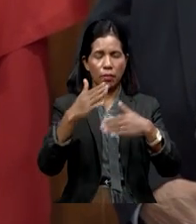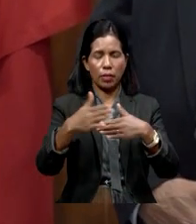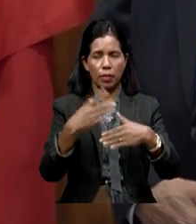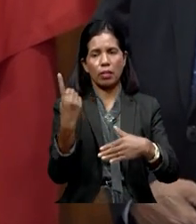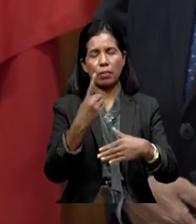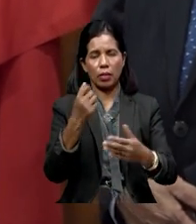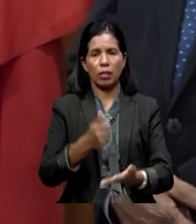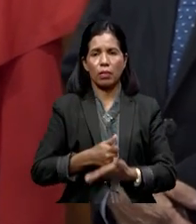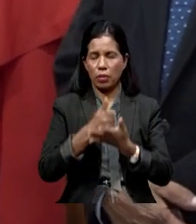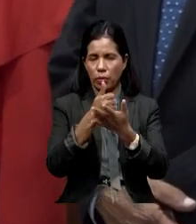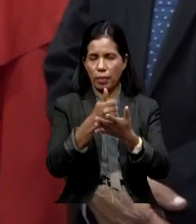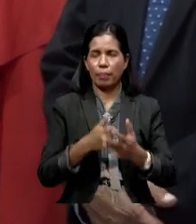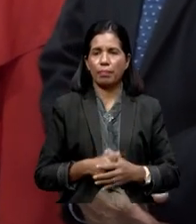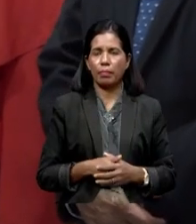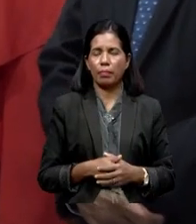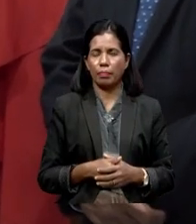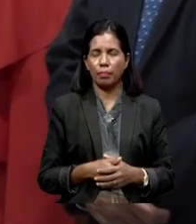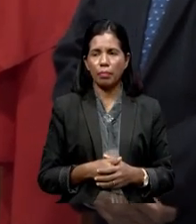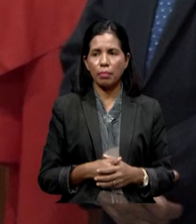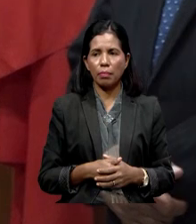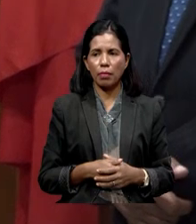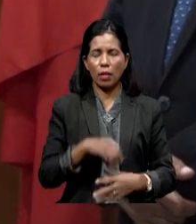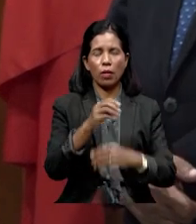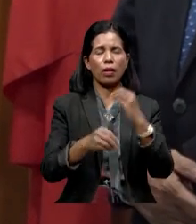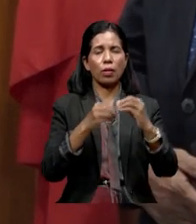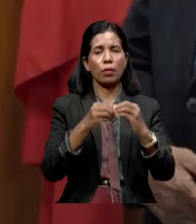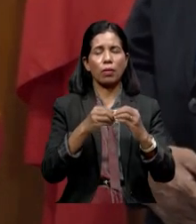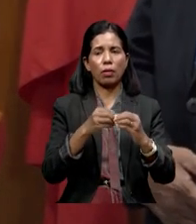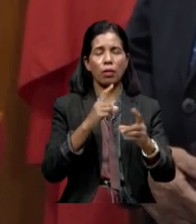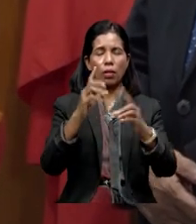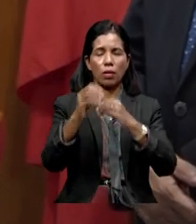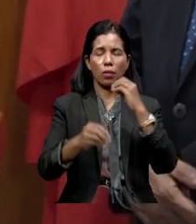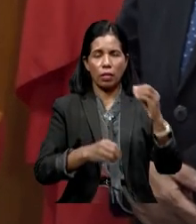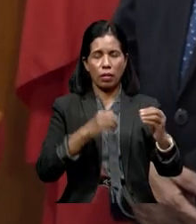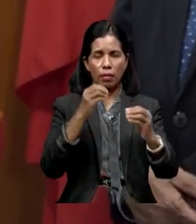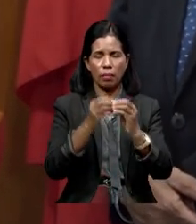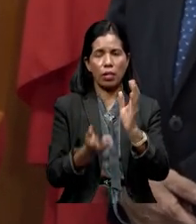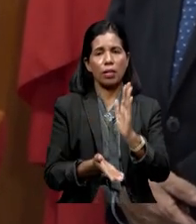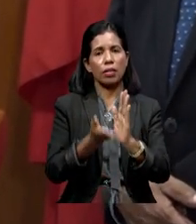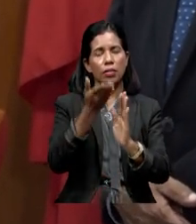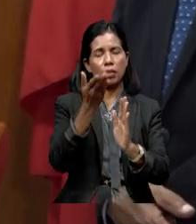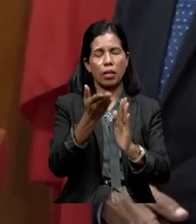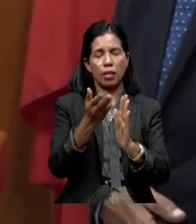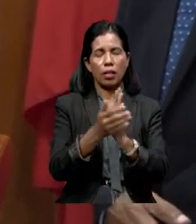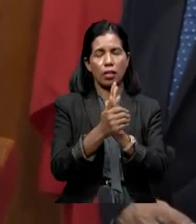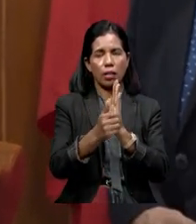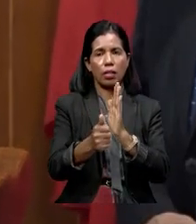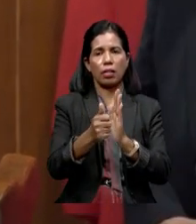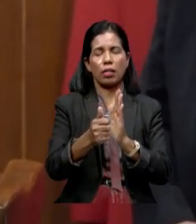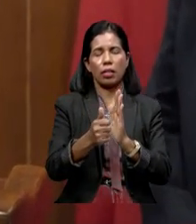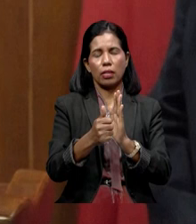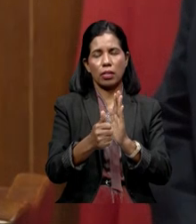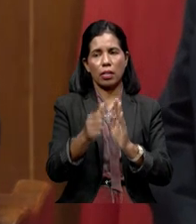membantu kita juga membicarakan tentang soal capapacity building dan education pendidikan